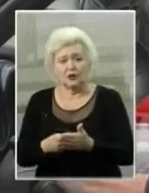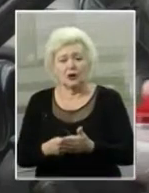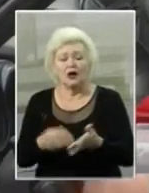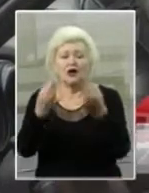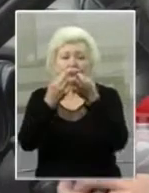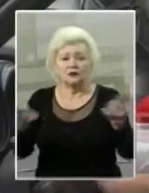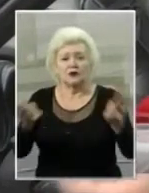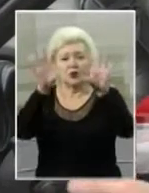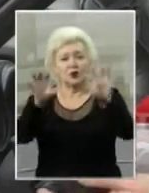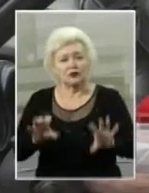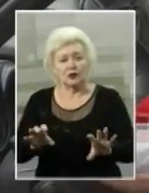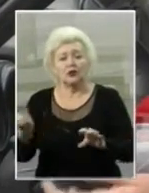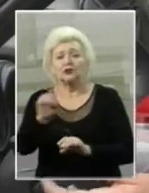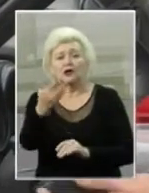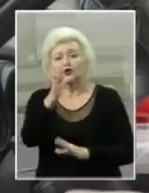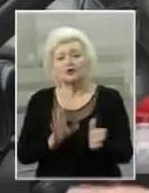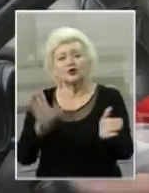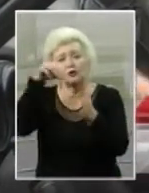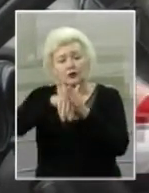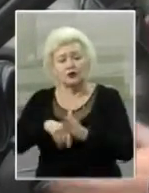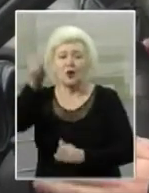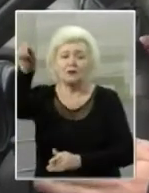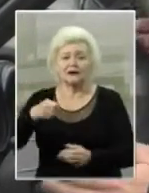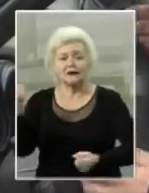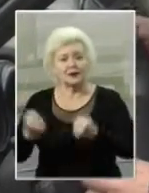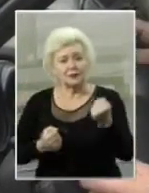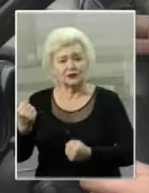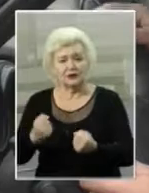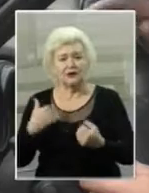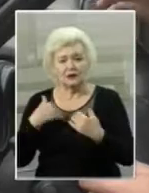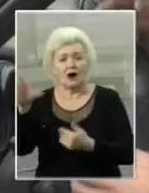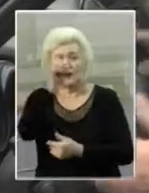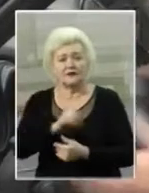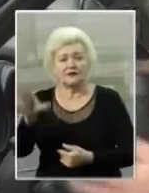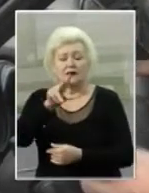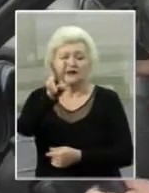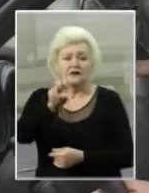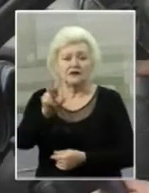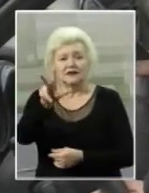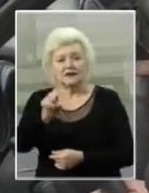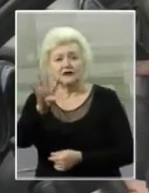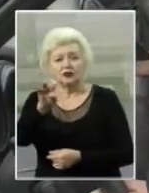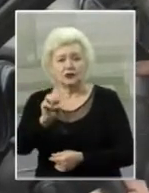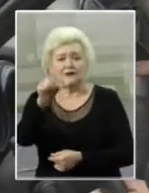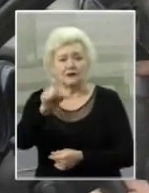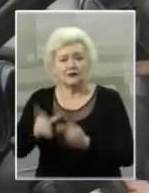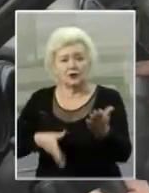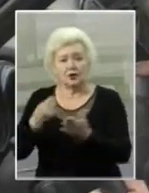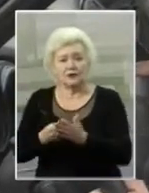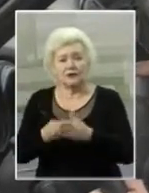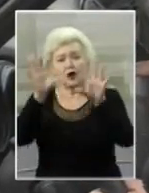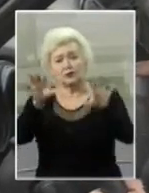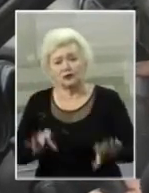доступного розмитнення. Що воно включає? Пригнав машину, як у всій Європі, 200, 300, 400 євро заплатив,